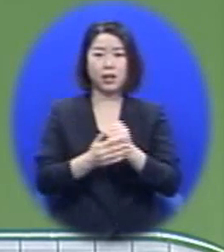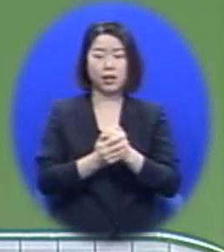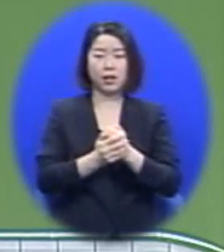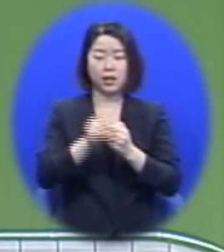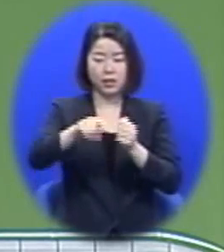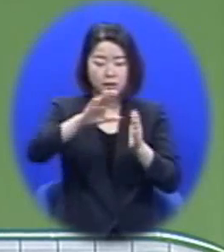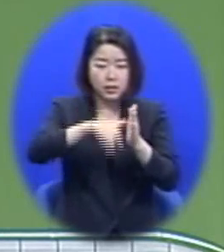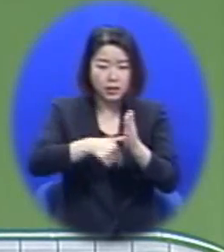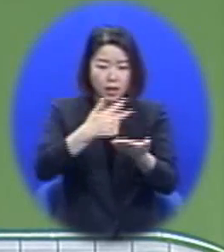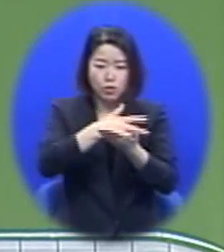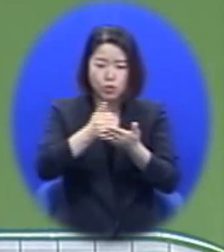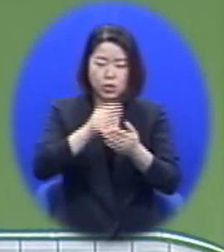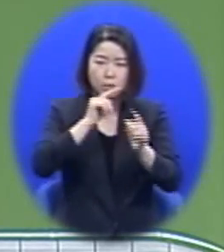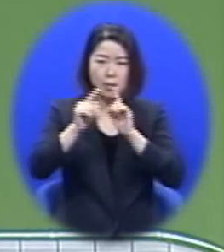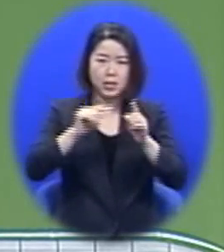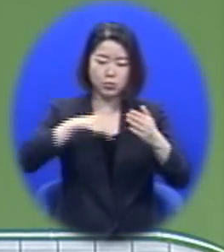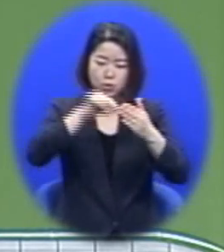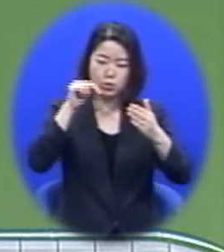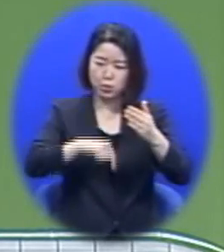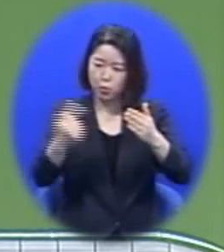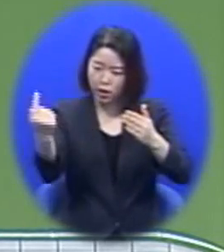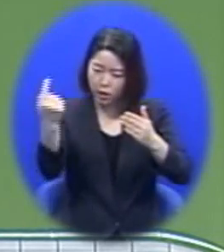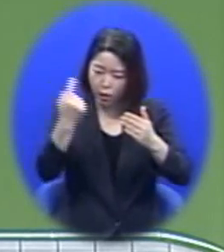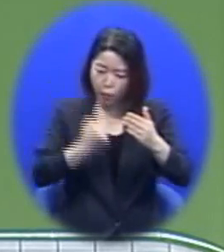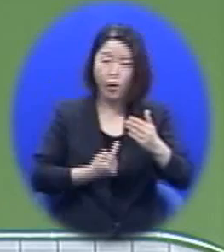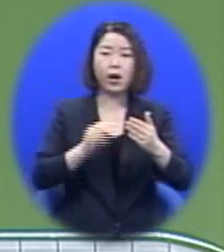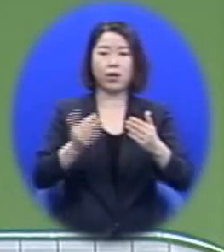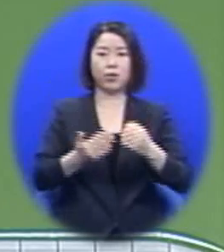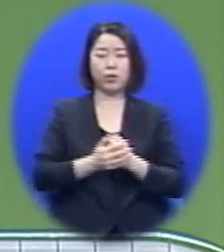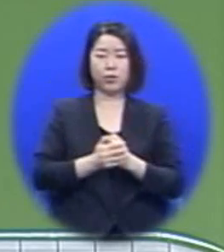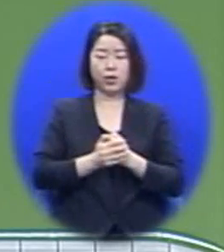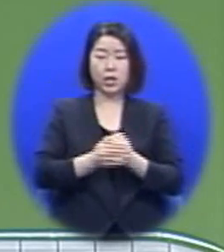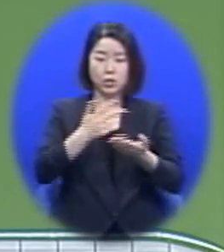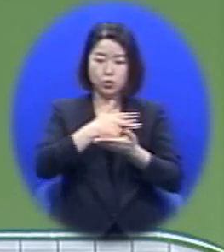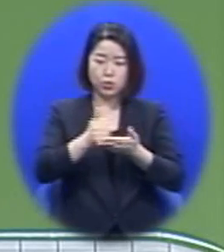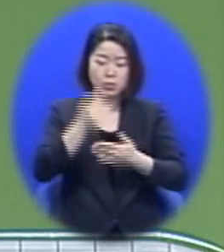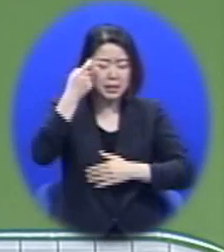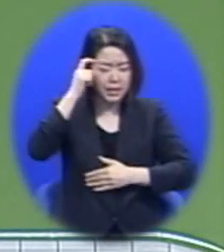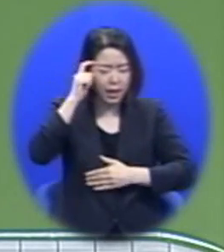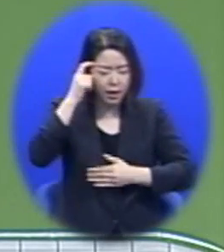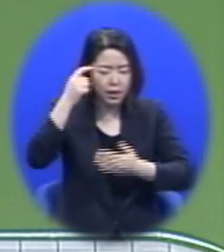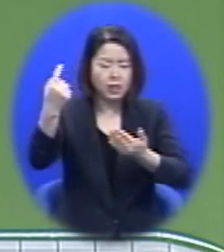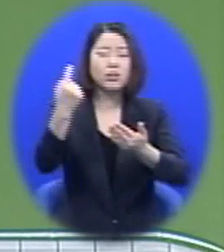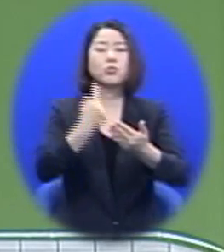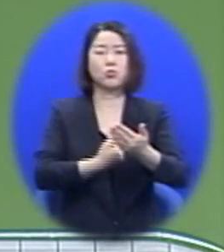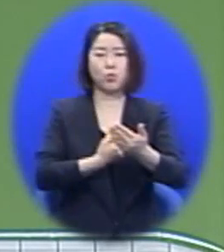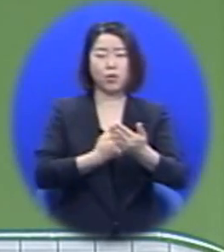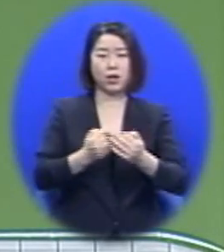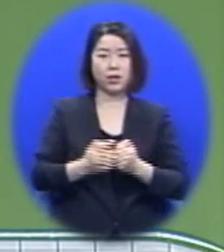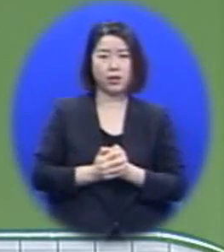그때 주님의 말씀이 우리 속에 들어오는 것이에요. 주님의 생각이 들어오는 거예요.